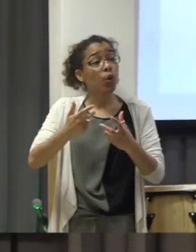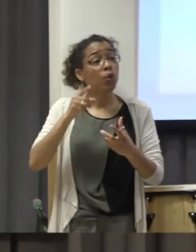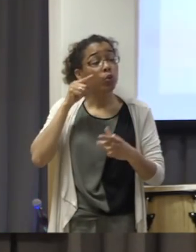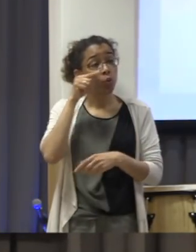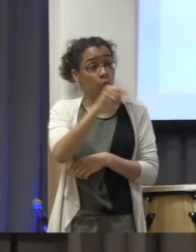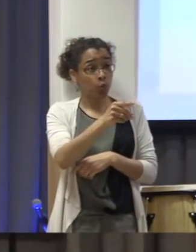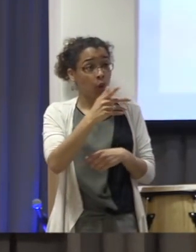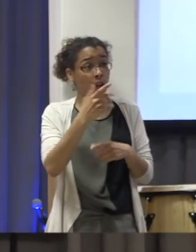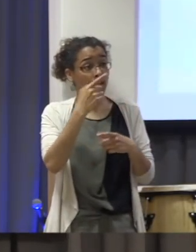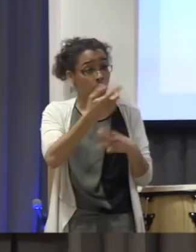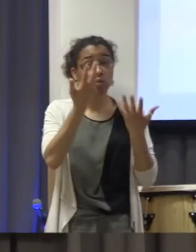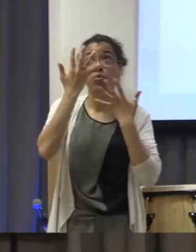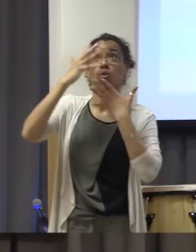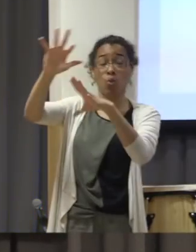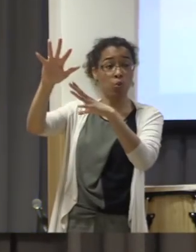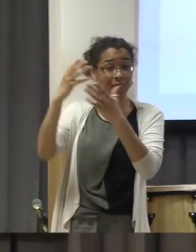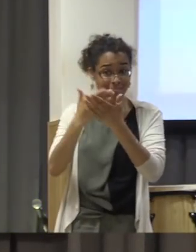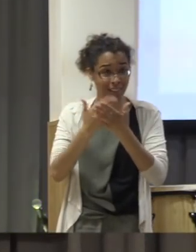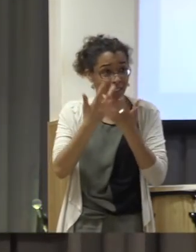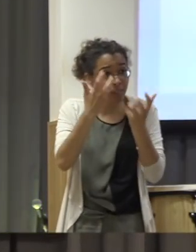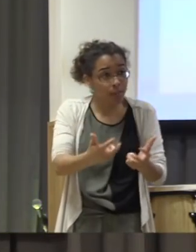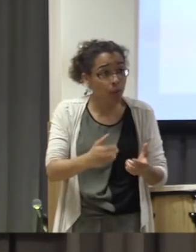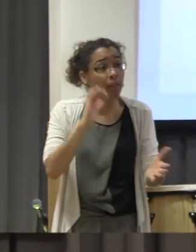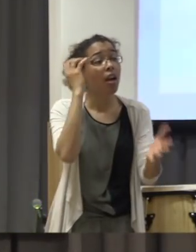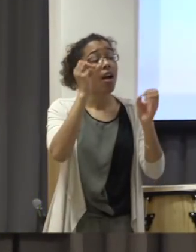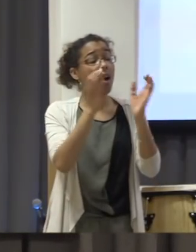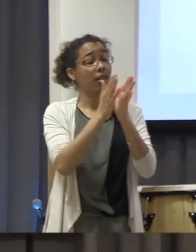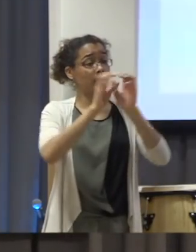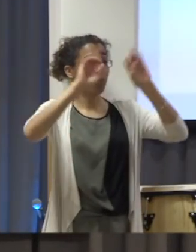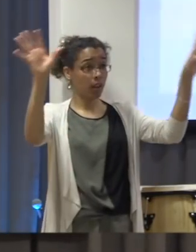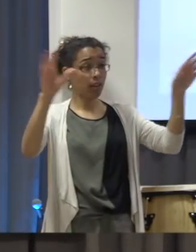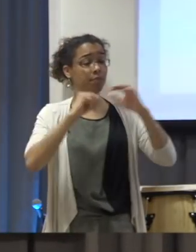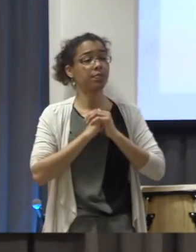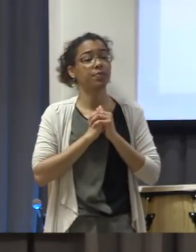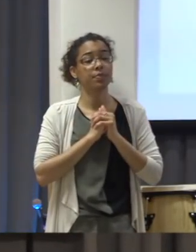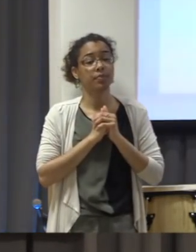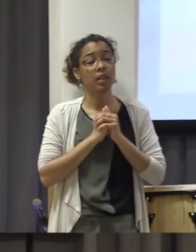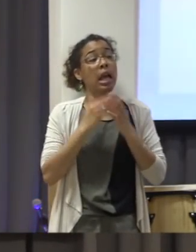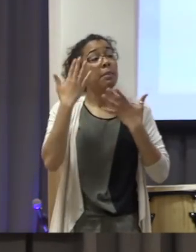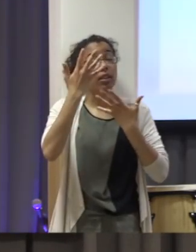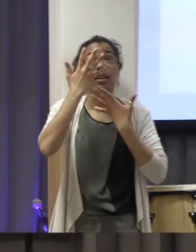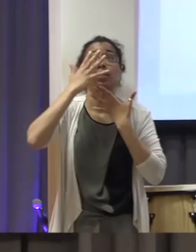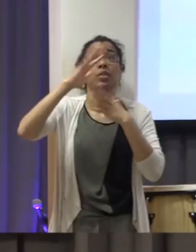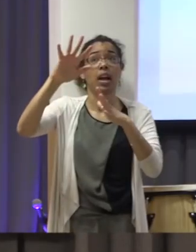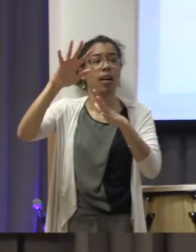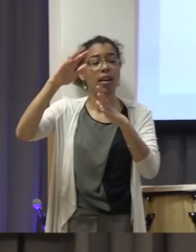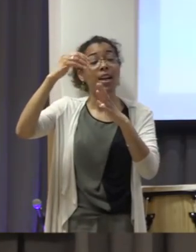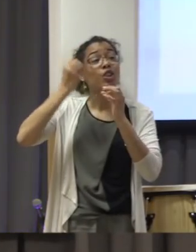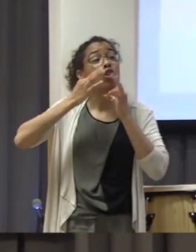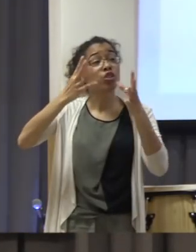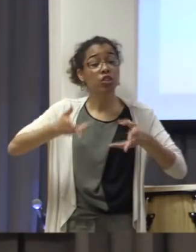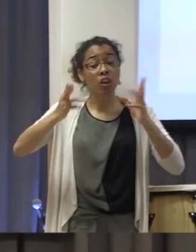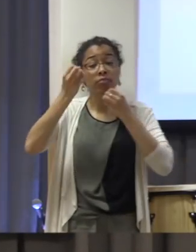puisses le louer. Amen. Alléluia. C'est seulement que dans la louange, Dieu peut déclencher des